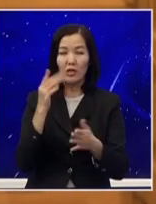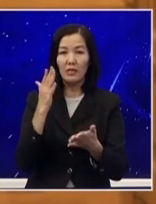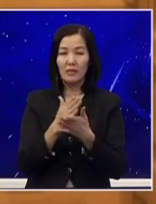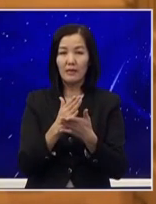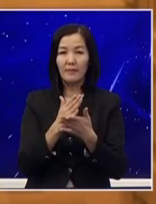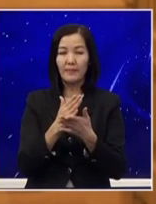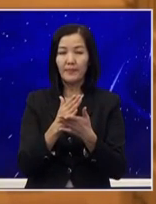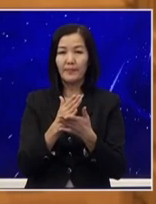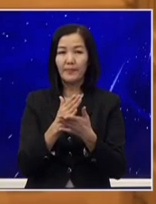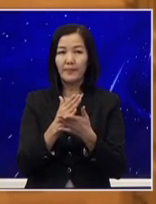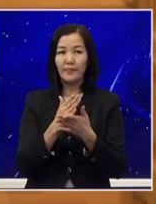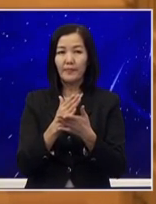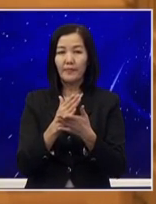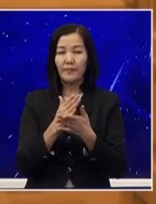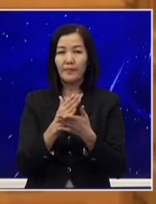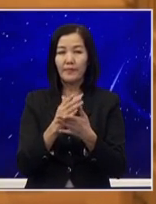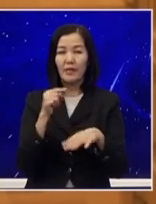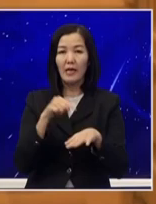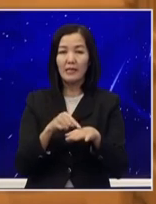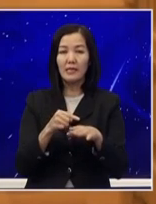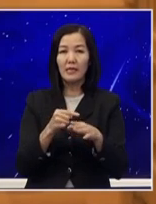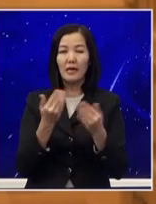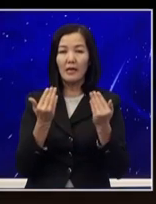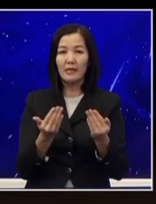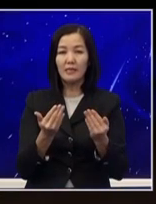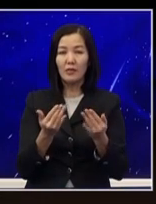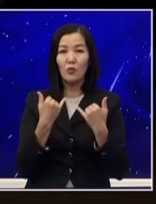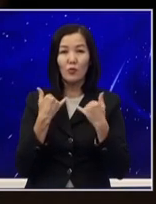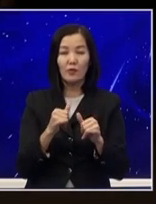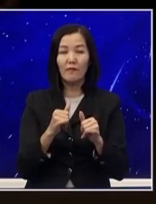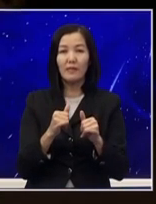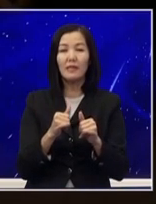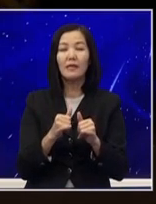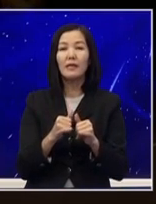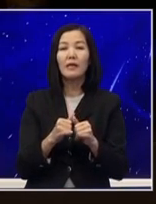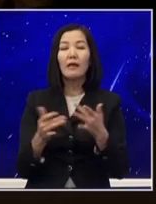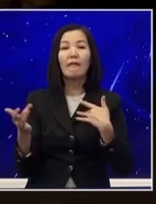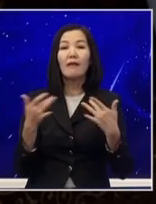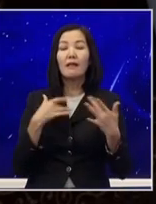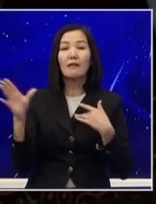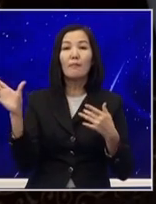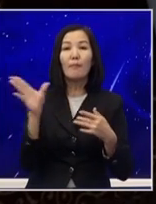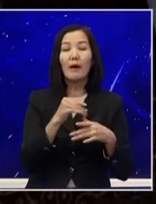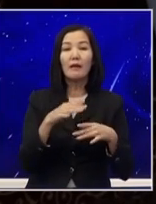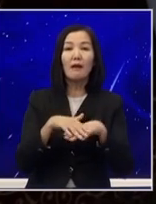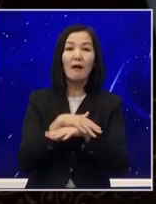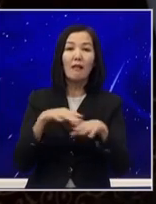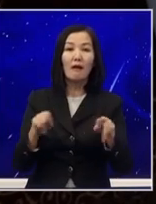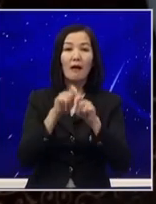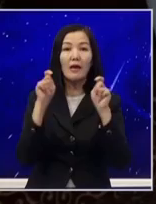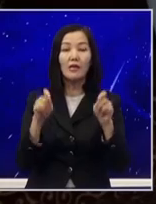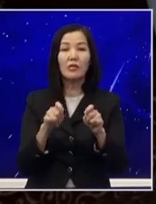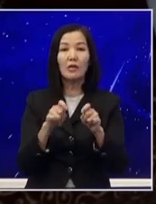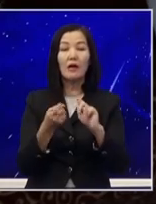Жүрегімізге жетіп, сол әсерден әлі арламай тұрмыз. Енді театр есігі барша өнер сүйер қауымға ашық.